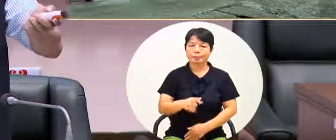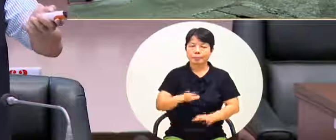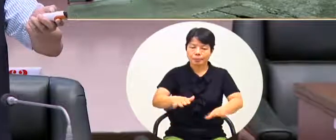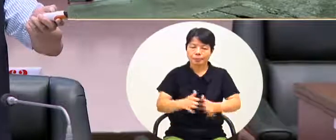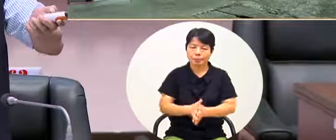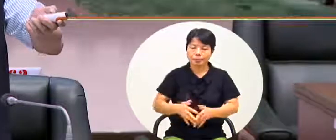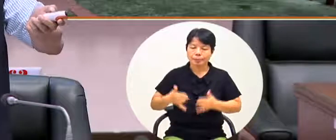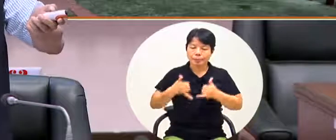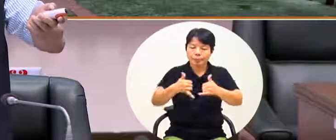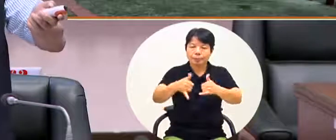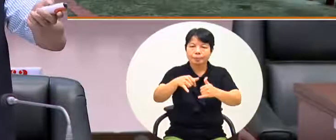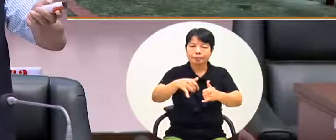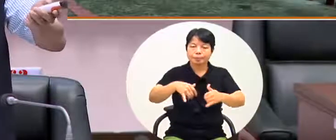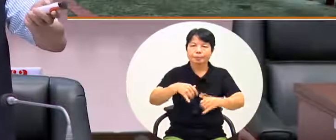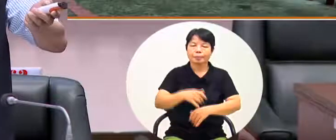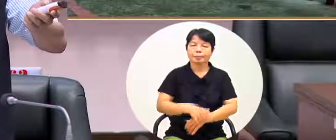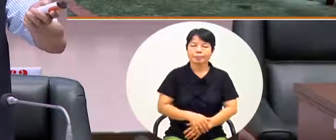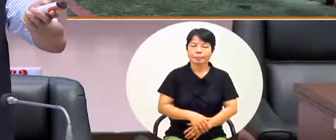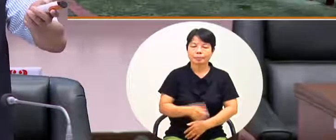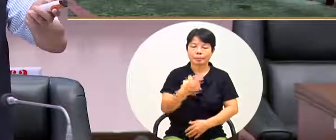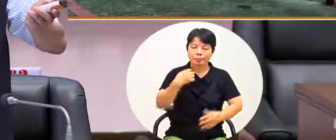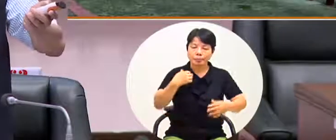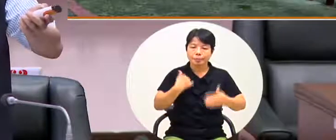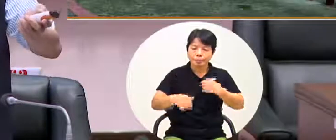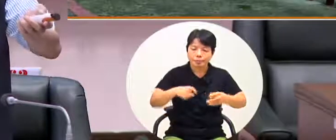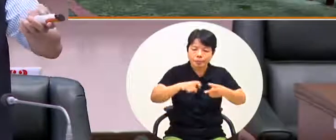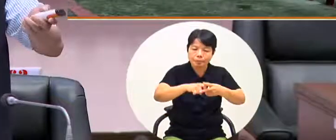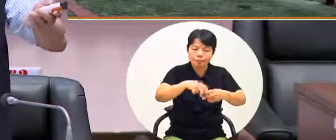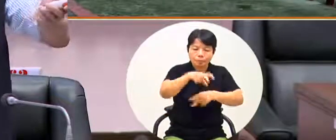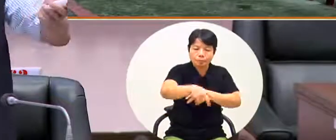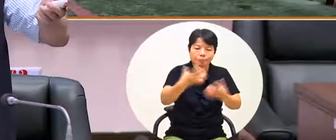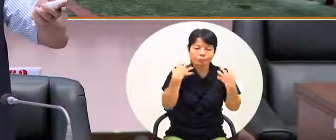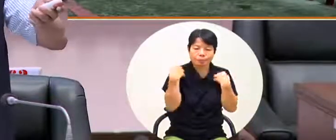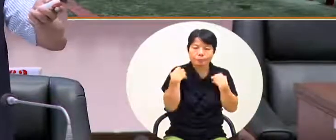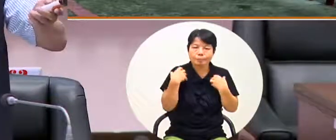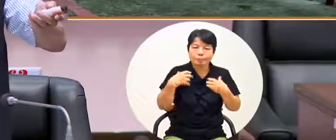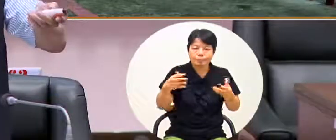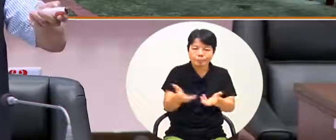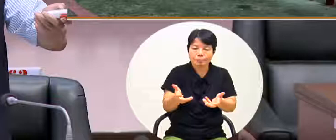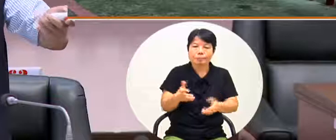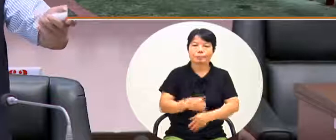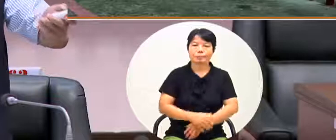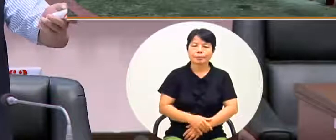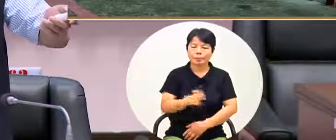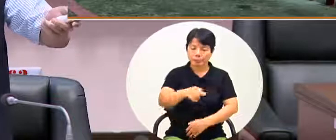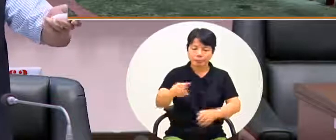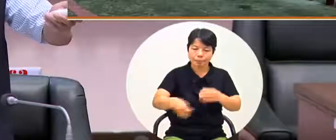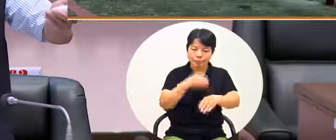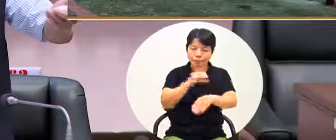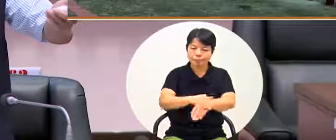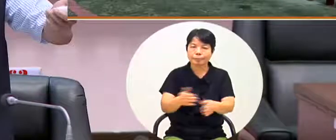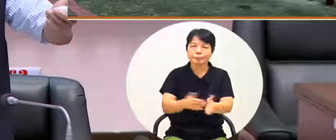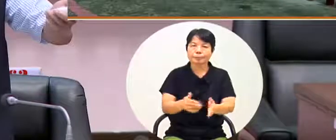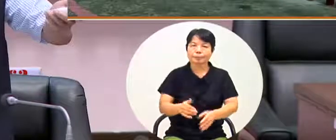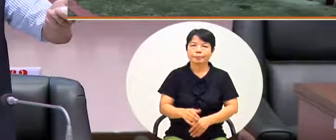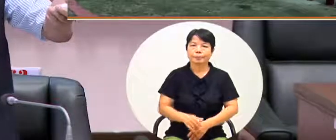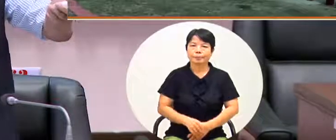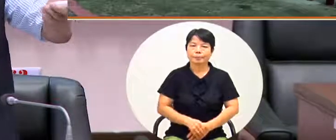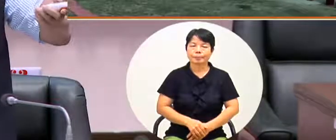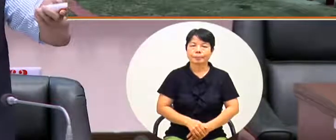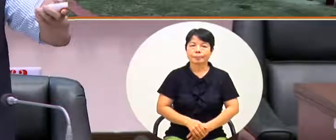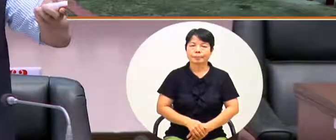新港去做的啦吼。啊，即目前是已经啊做好啊，但是做好的这个部分吼，已经目前伫遮